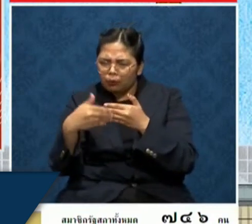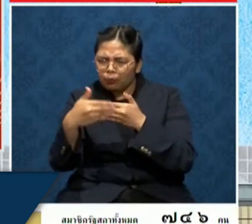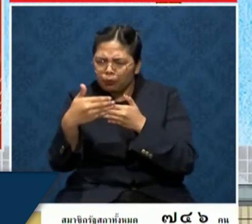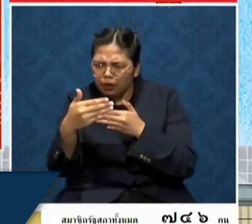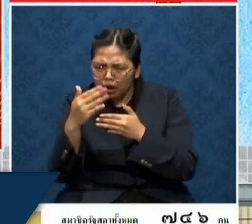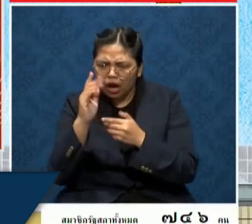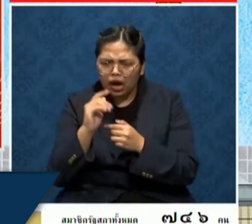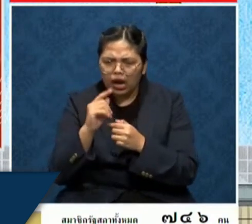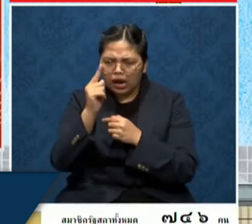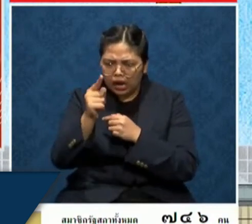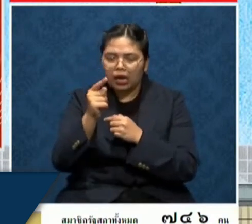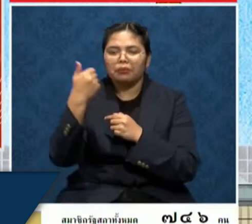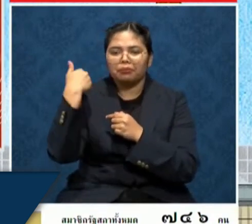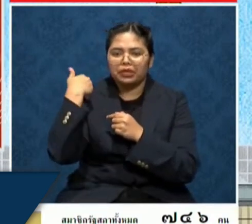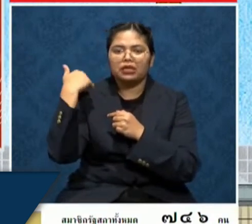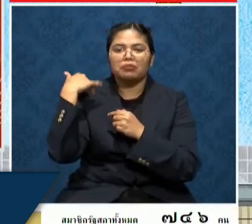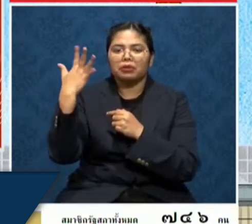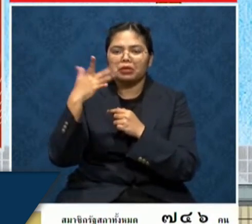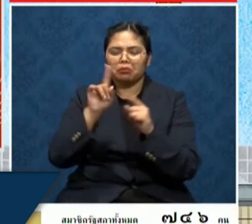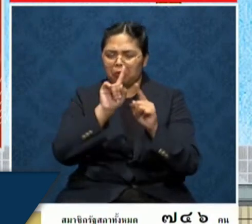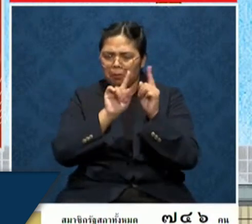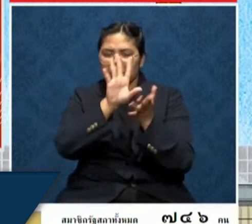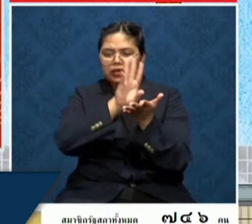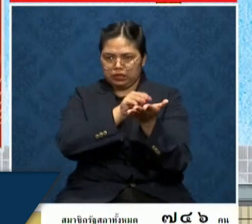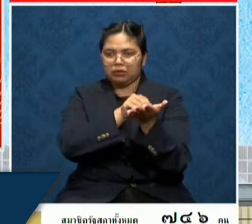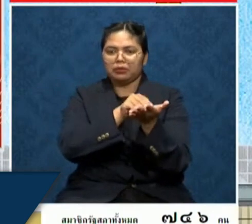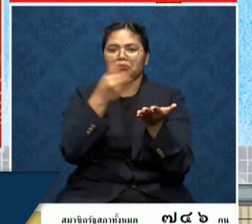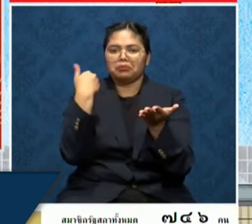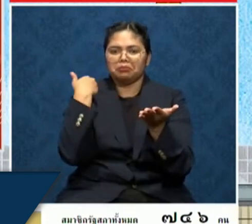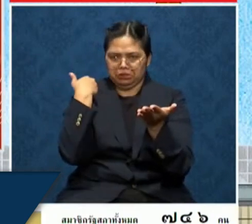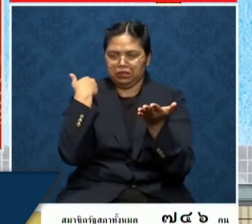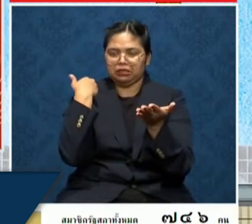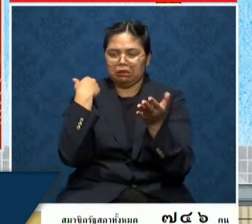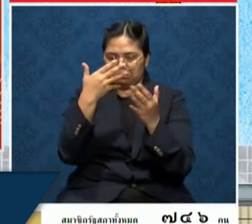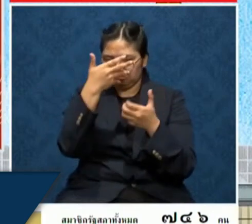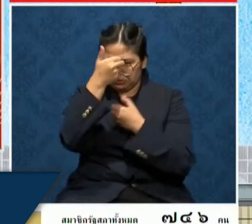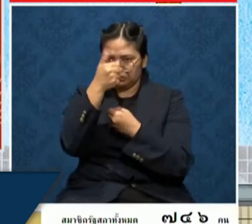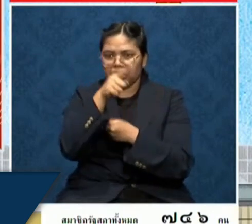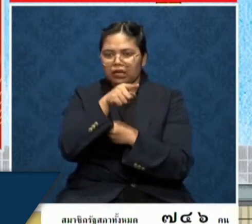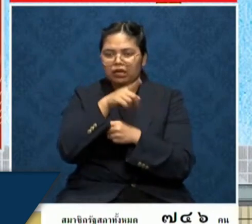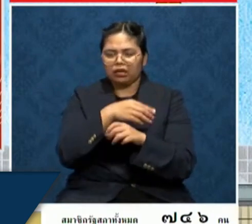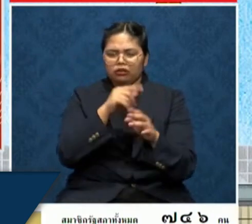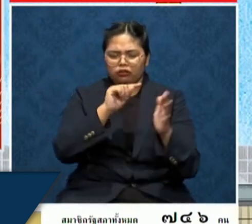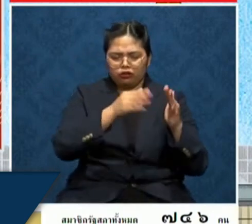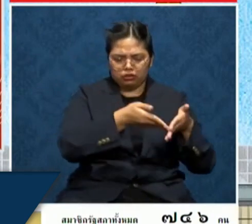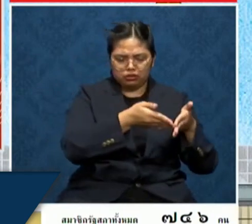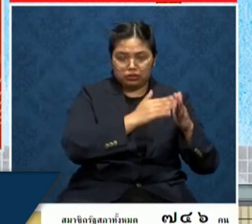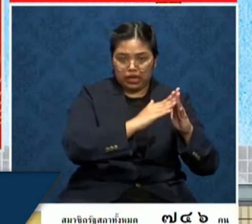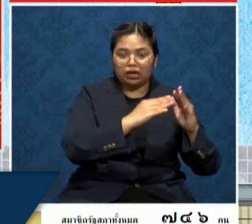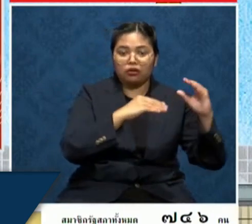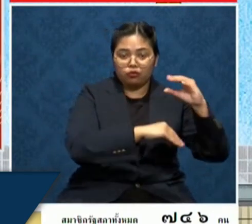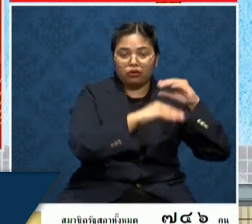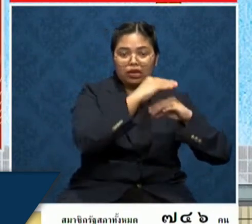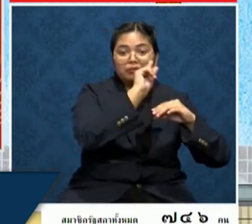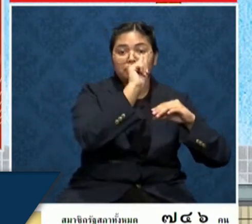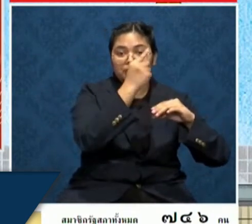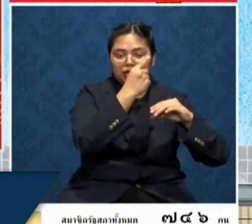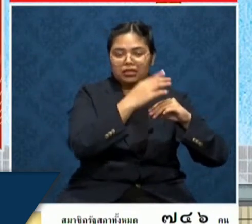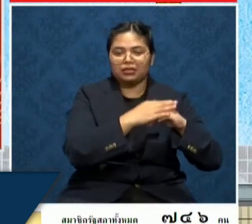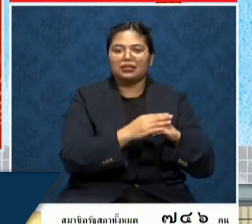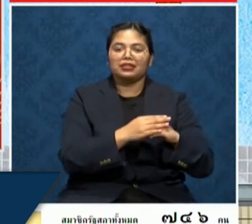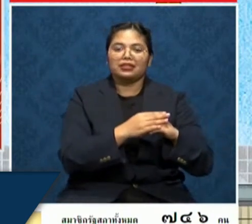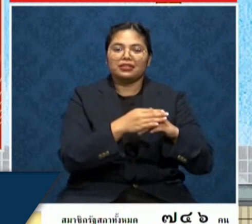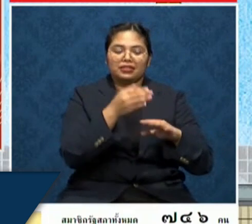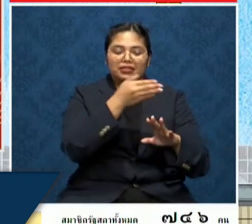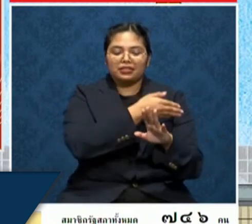ลการประเมินน่าสนใจครับหากดูเขตเศรษฐกิจพิเศษทั้งหมดตอนเริ่มตั้งโครงการเราตั้งว่าเศรษฐกิจใน